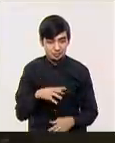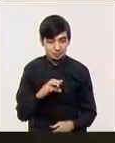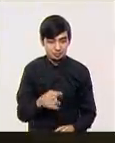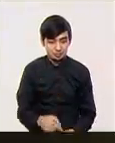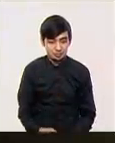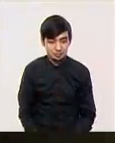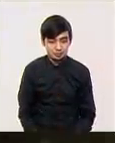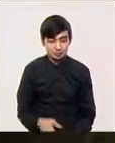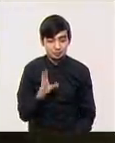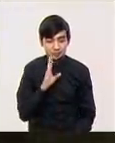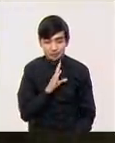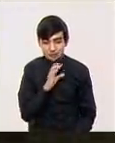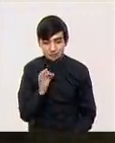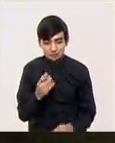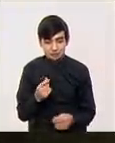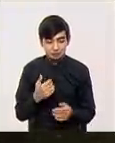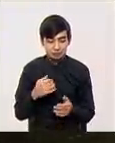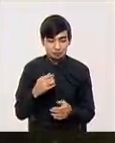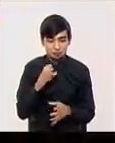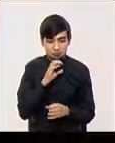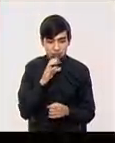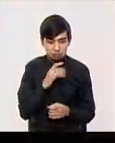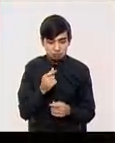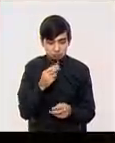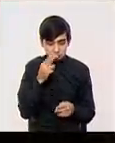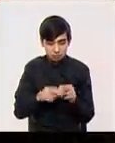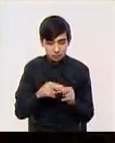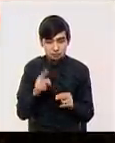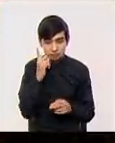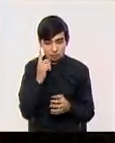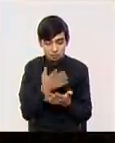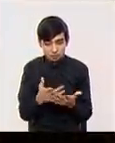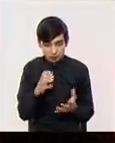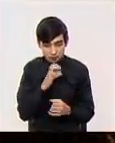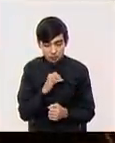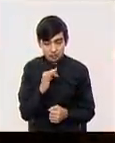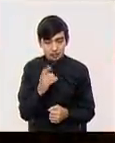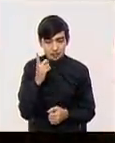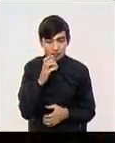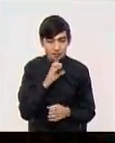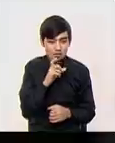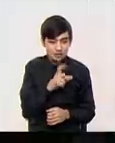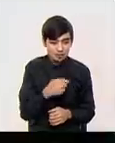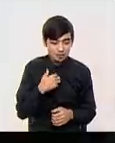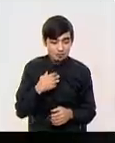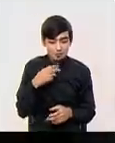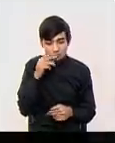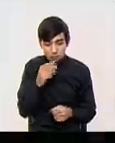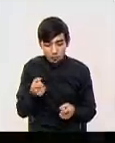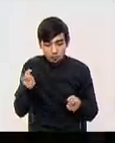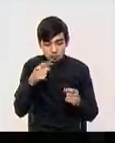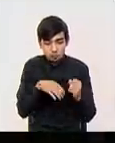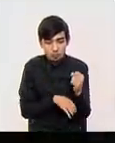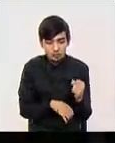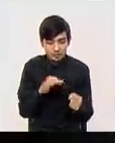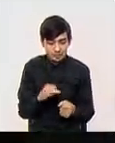ойлаймын. Келіншек алдымен қалтамнан ақша жоғала бастады, артынша ұялы телефондарымыз ұрланды. Орынның өз күйеуім екенін кейін түсініп отырмын.